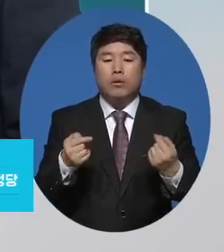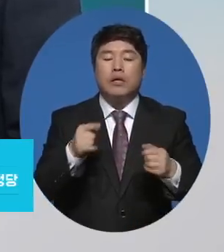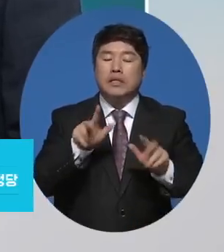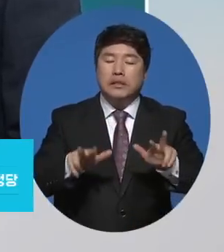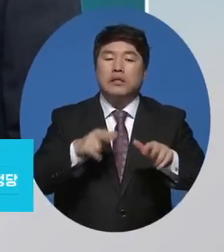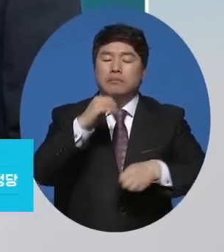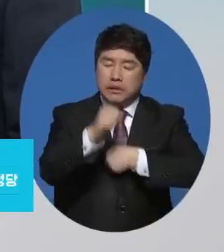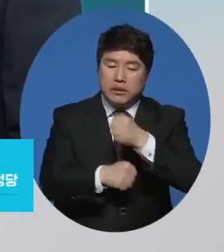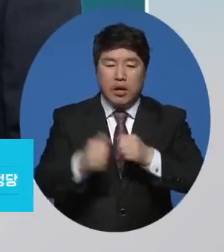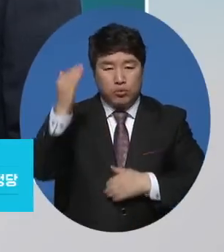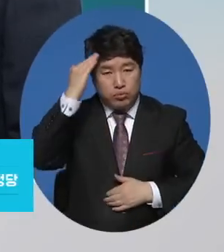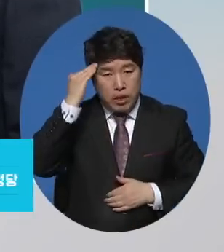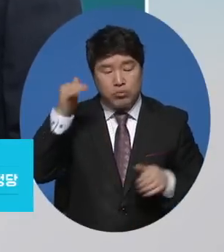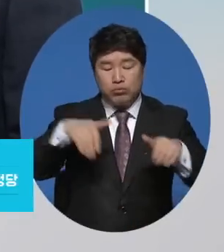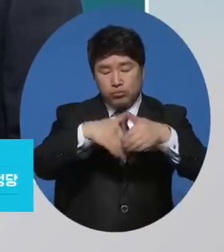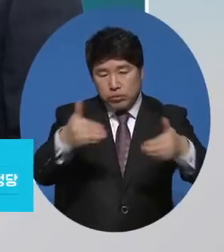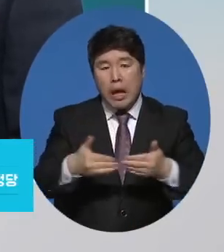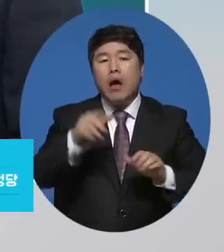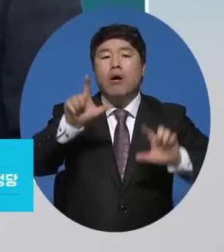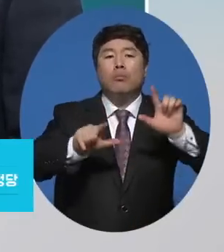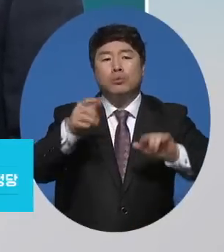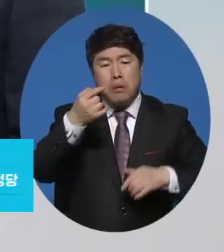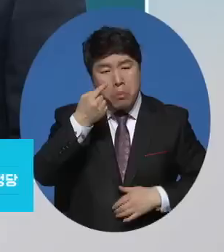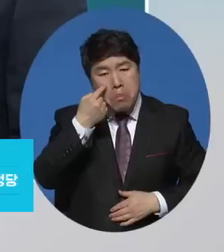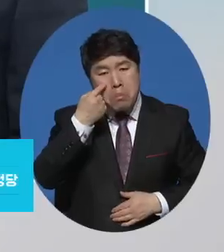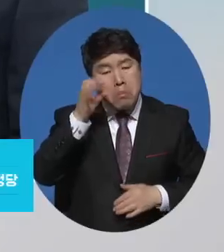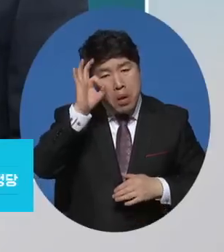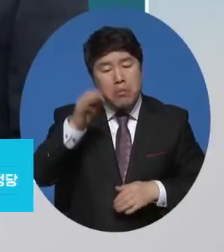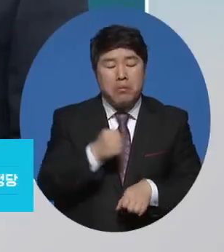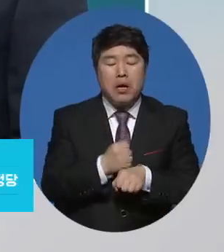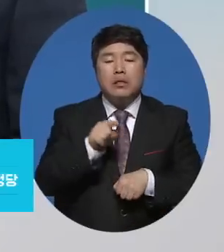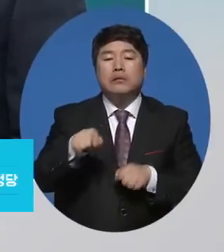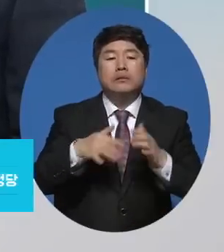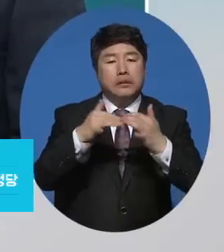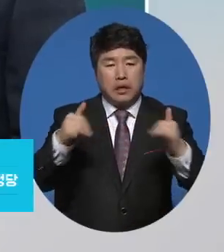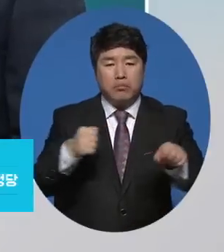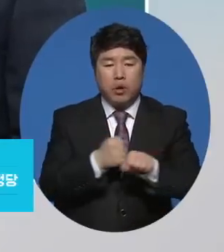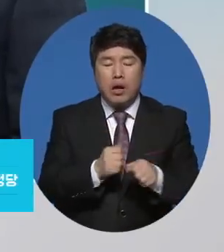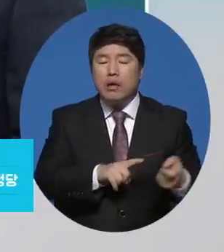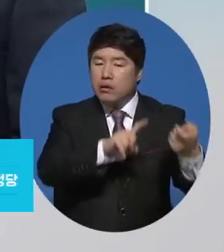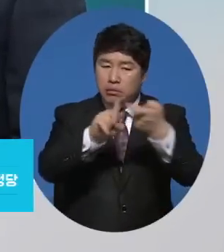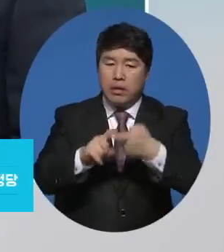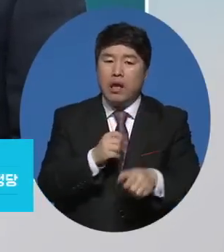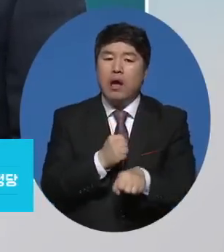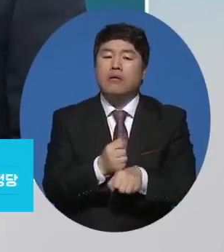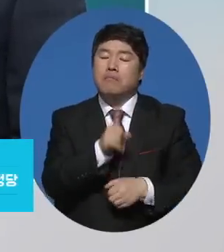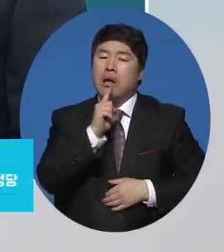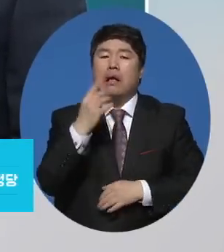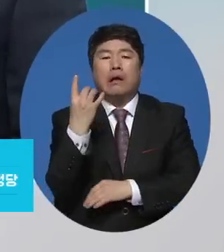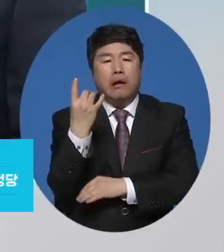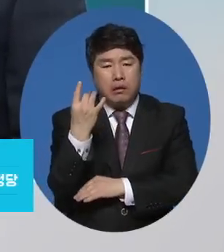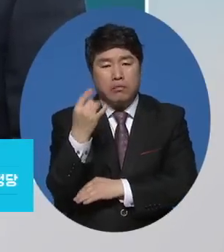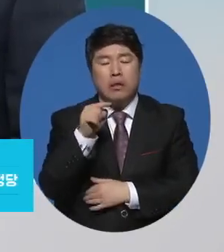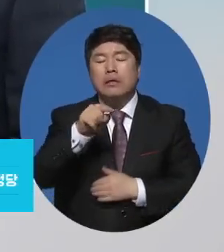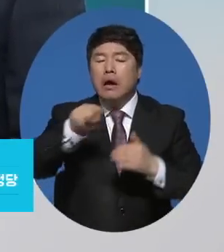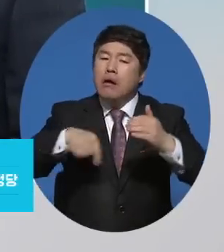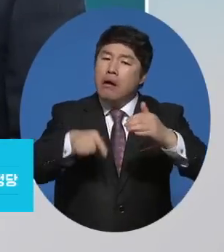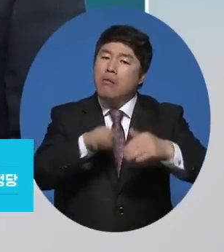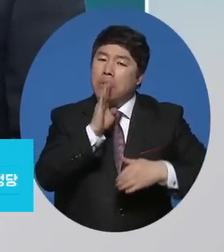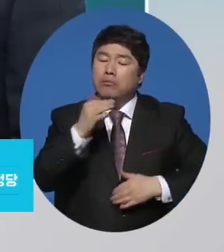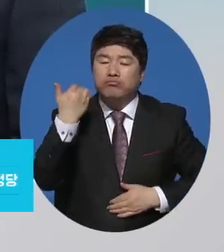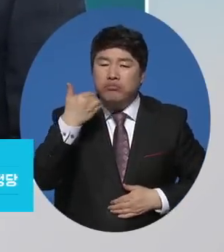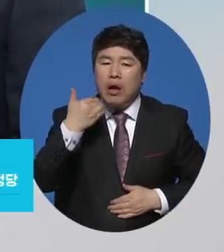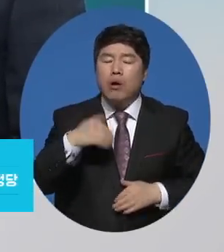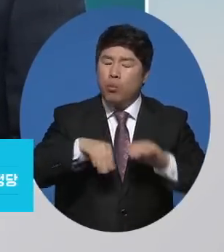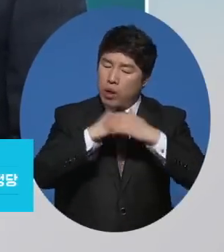자유한국당의 지금 모습을 보십시오 아니 그래서 자유한국 그분들하고 연정을 연대를 하시겠다는 거 자체가 그 안에서 정말 누가